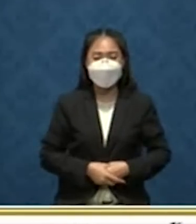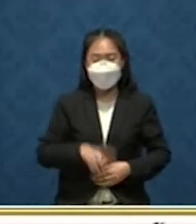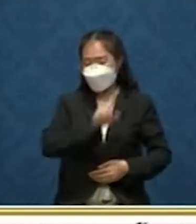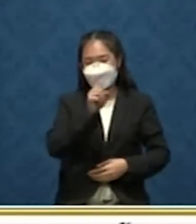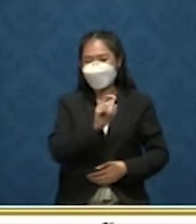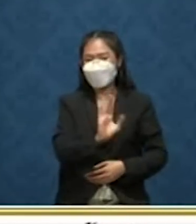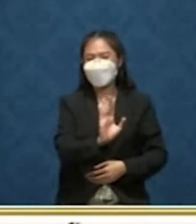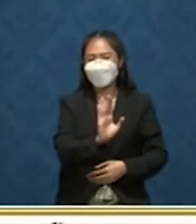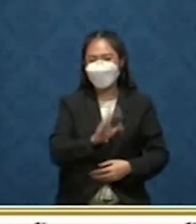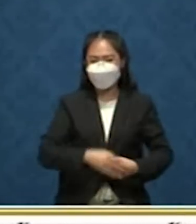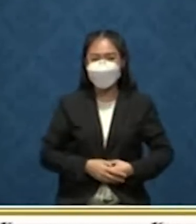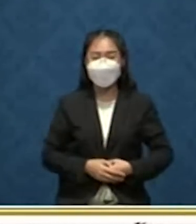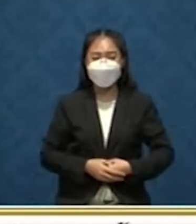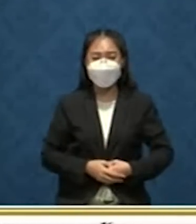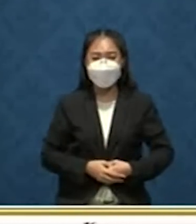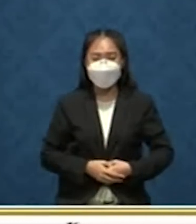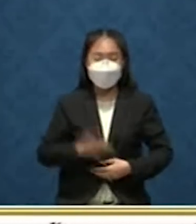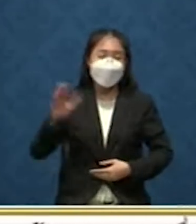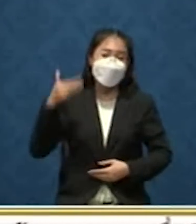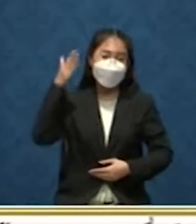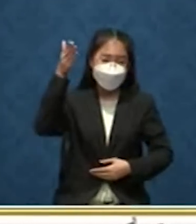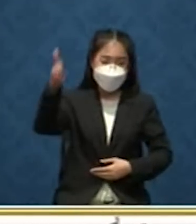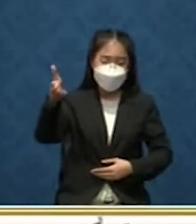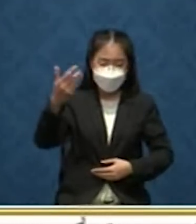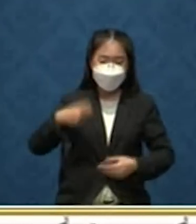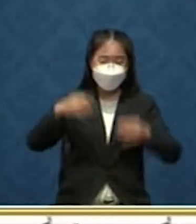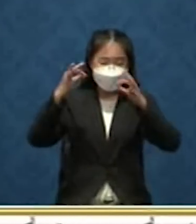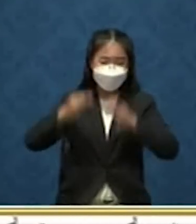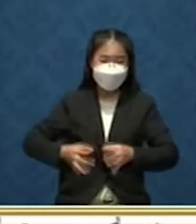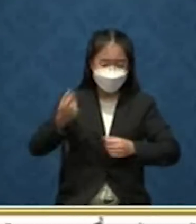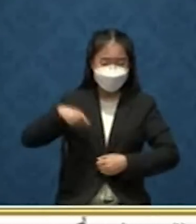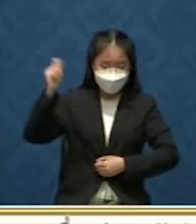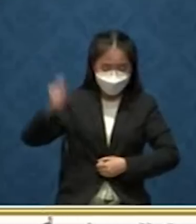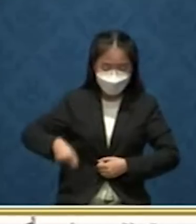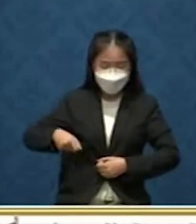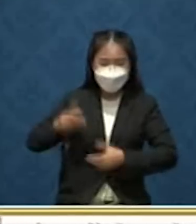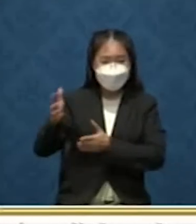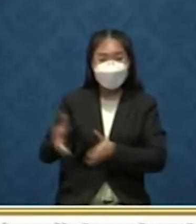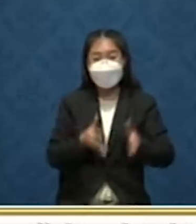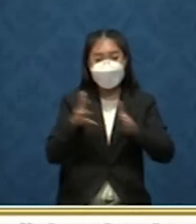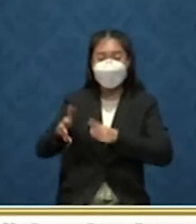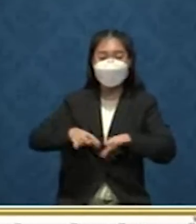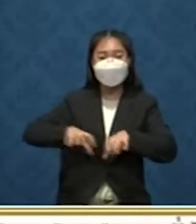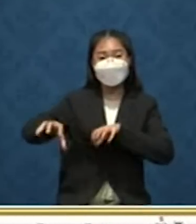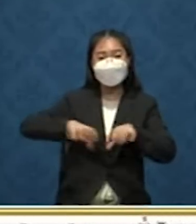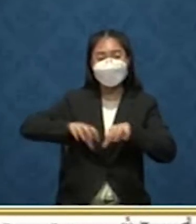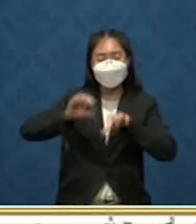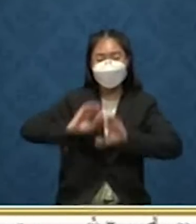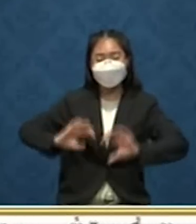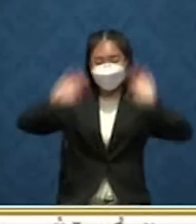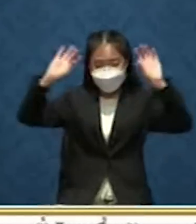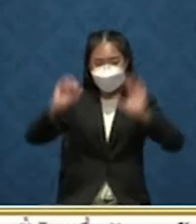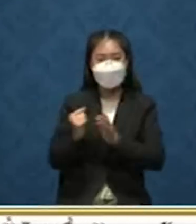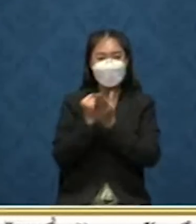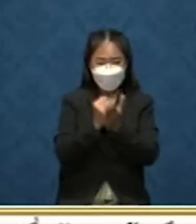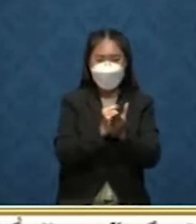สัยเลยวาต่อจากนี้ ไปจนถึงวันพี่ภากษากระบวนการล้มขดี ที่มีคนของภาครัฐ ร่วมสมครบ